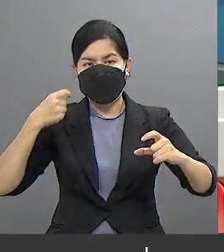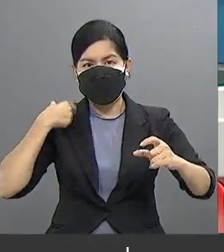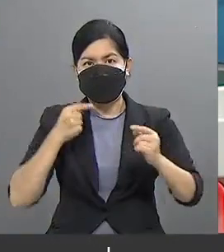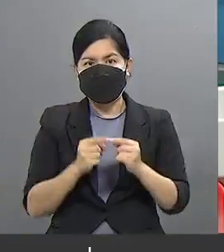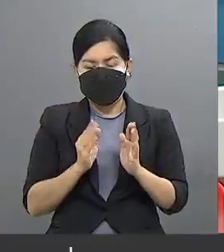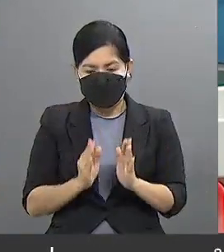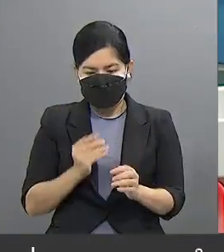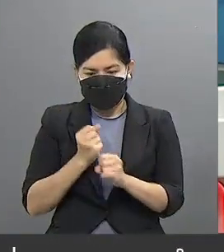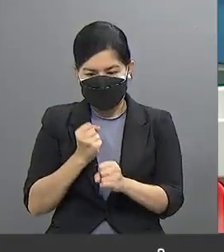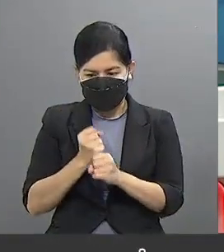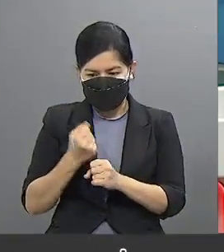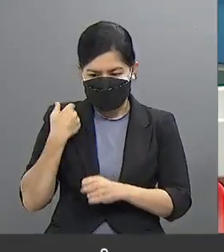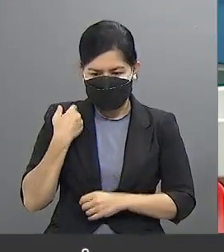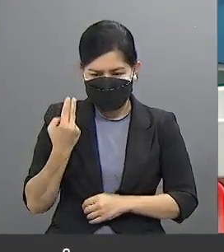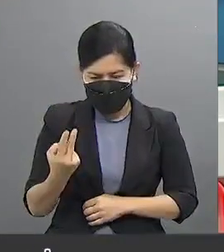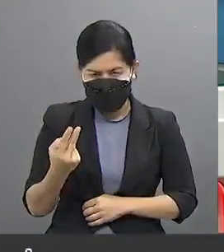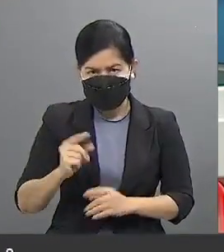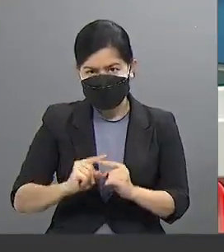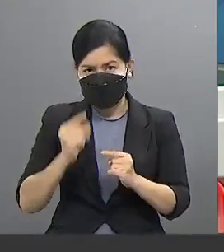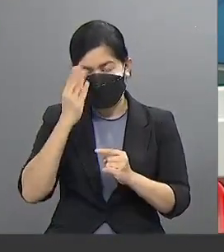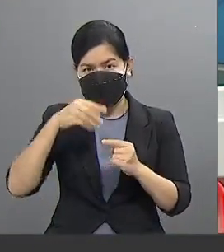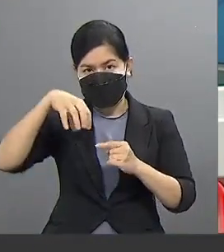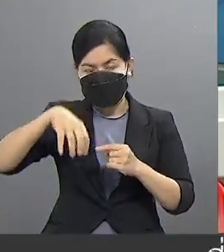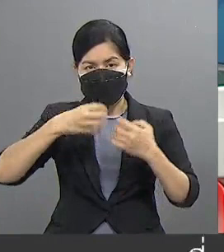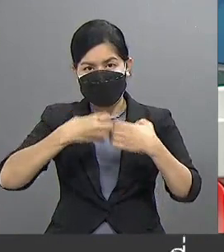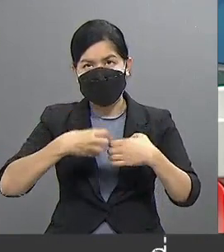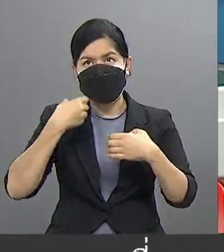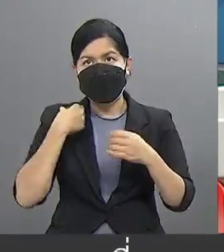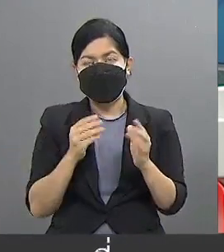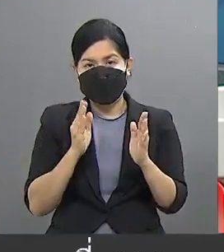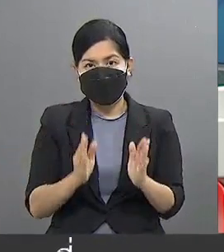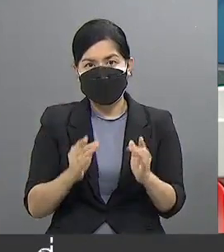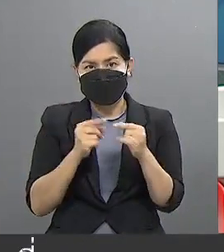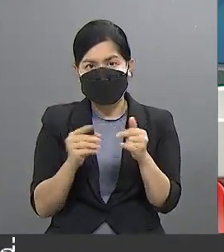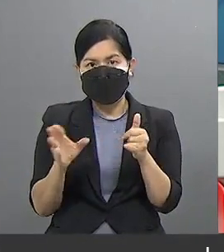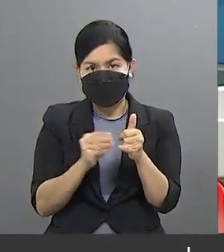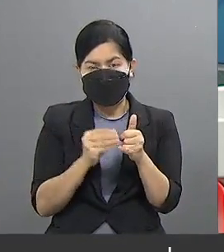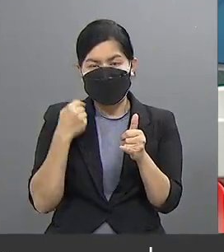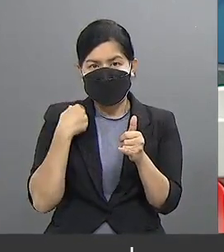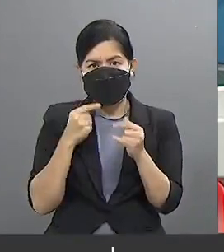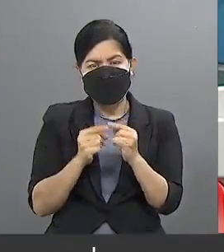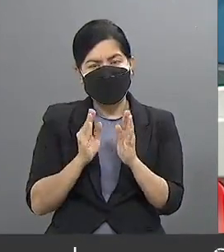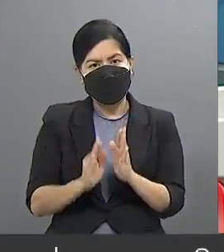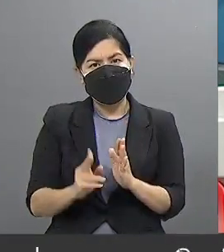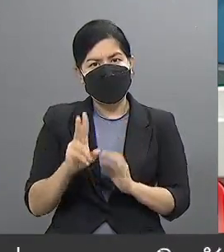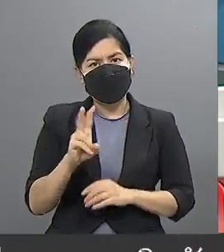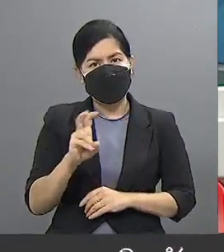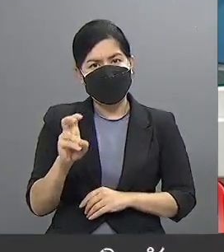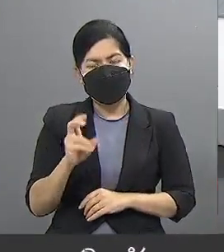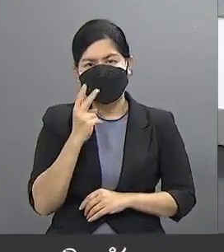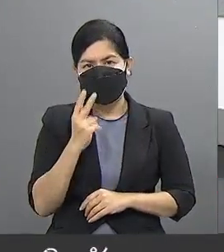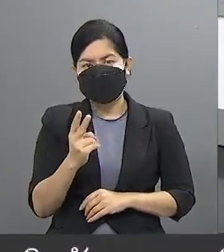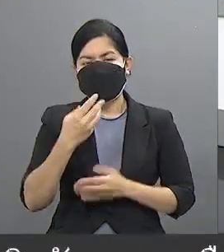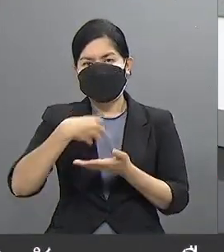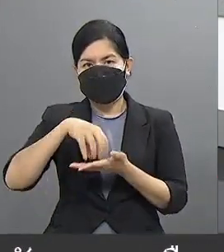างใดนะคะแต่ว่าที่โรงงานนี้จริงๆแล้วมีคนที่ใช้แรงงานติดเชื้อไปแล้วกว่า200คนด้วยกันคุณสนธยาแก้วขำรายงานสดจากอำเ